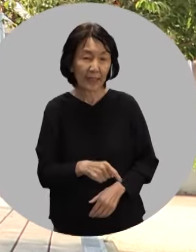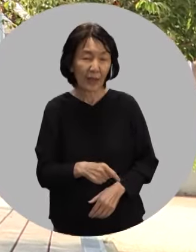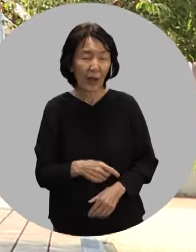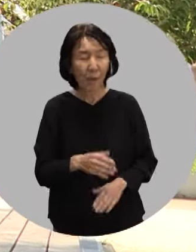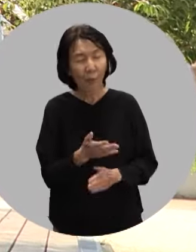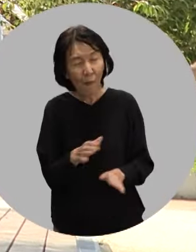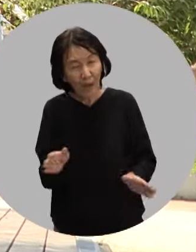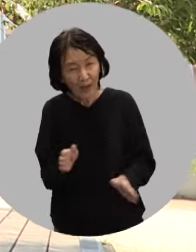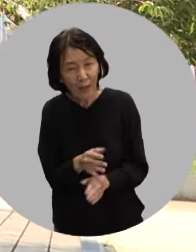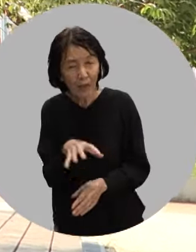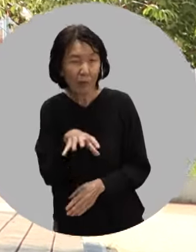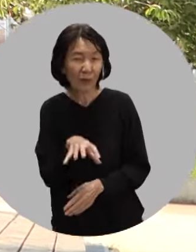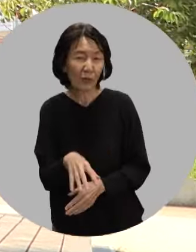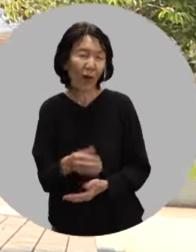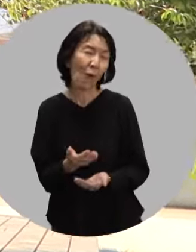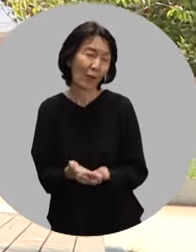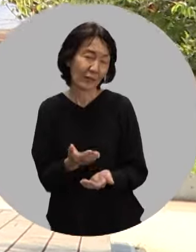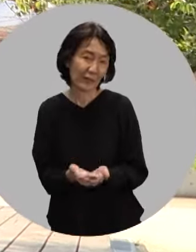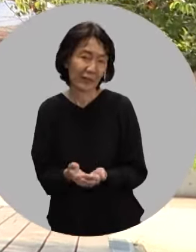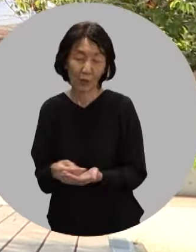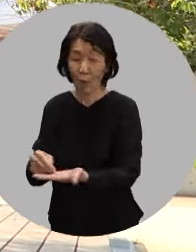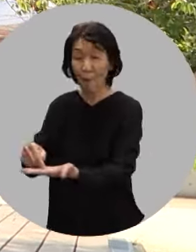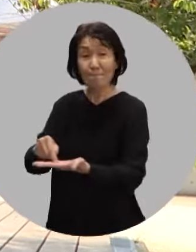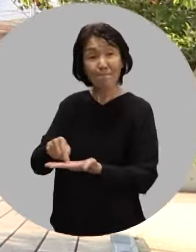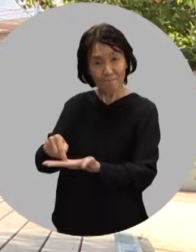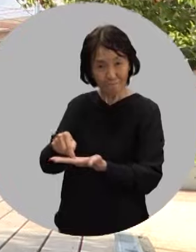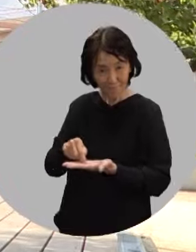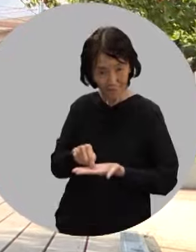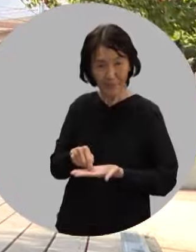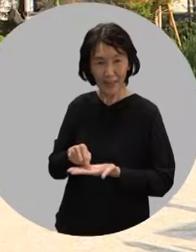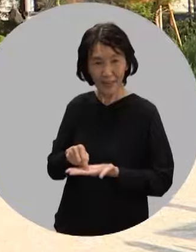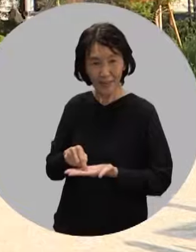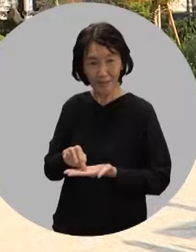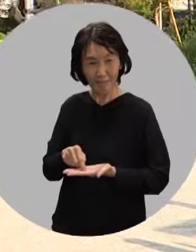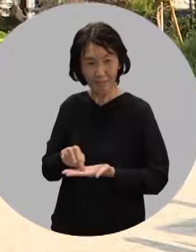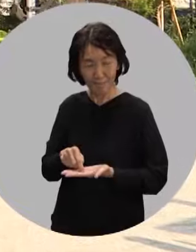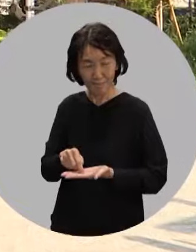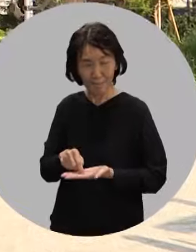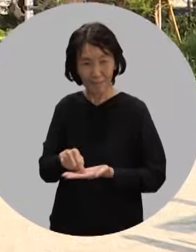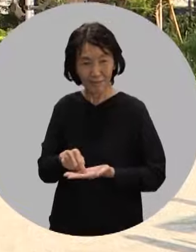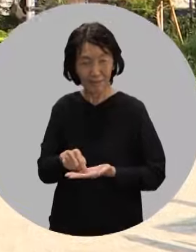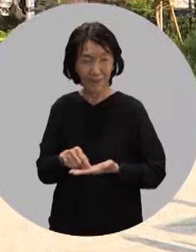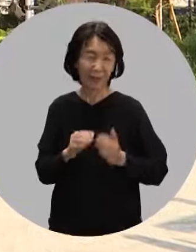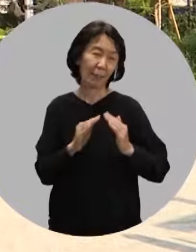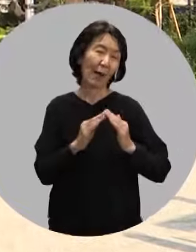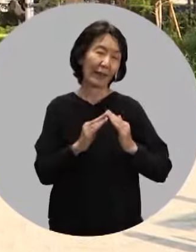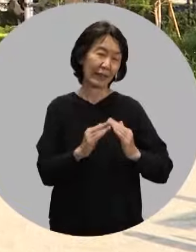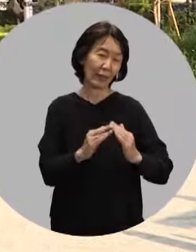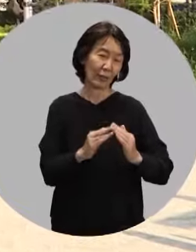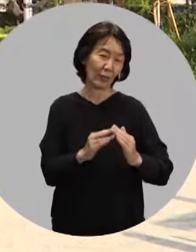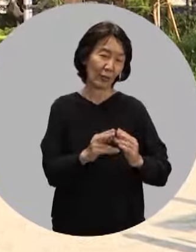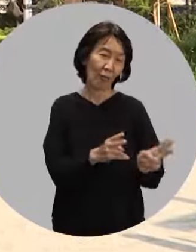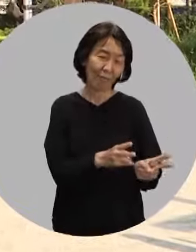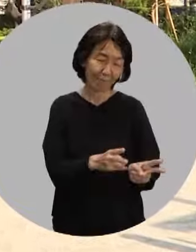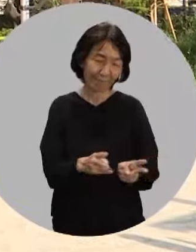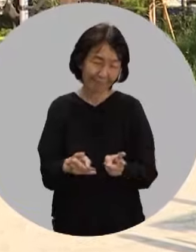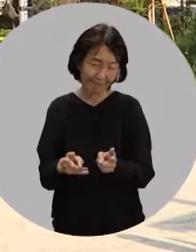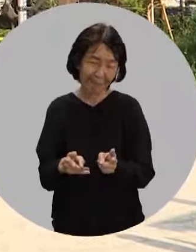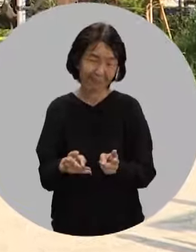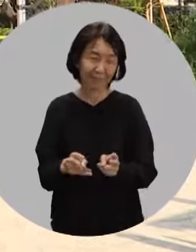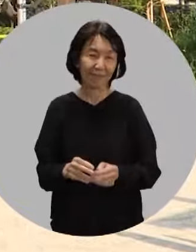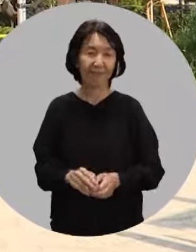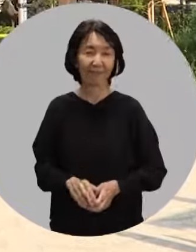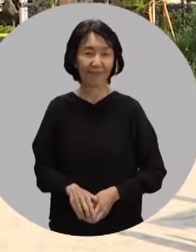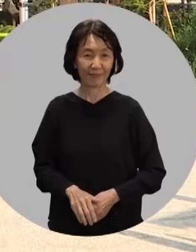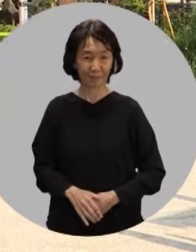が休めるスペースが欲しいというご意見がお話の中でありましたので、よりどころを